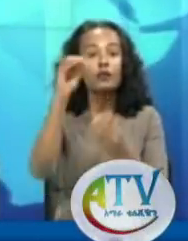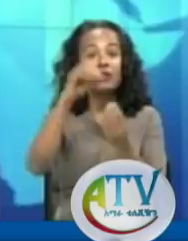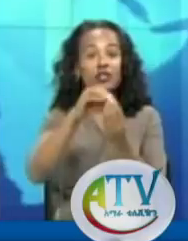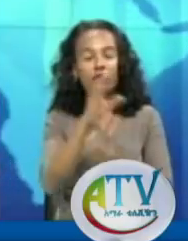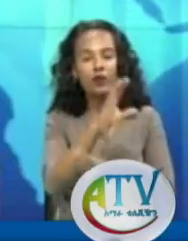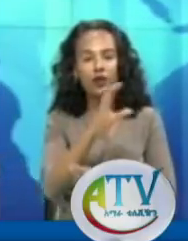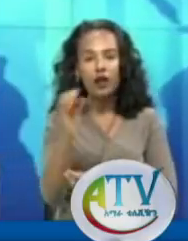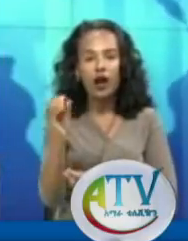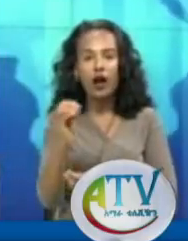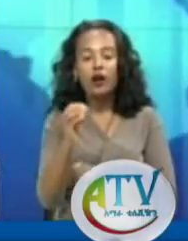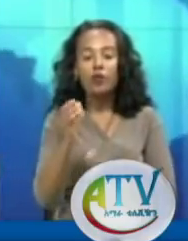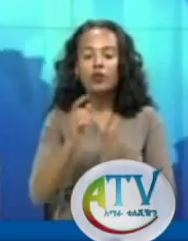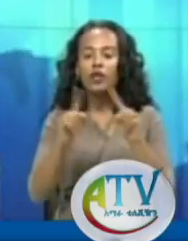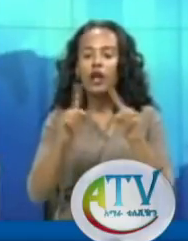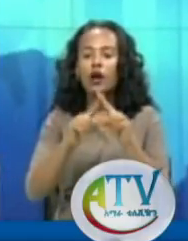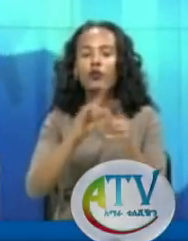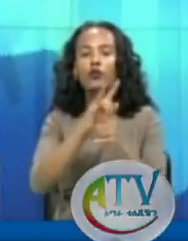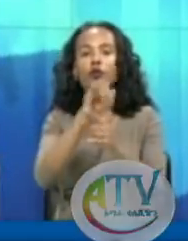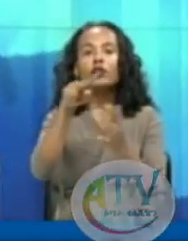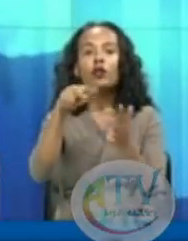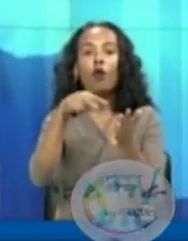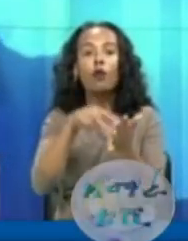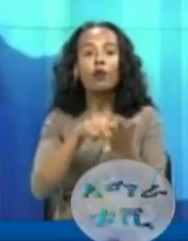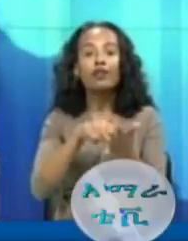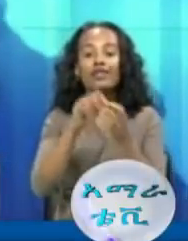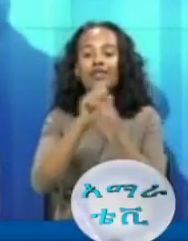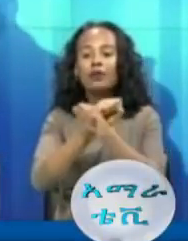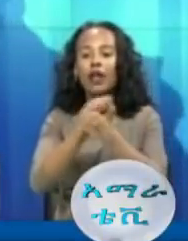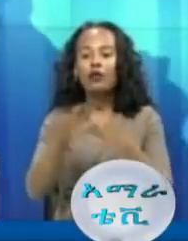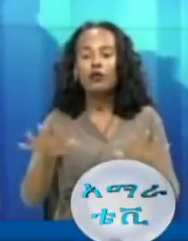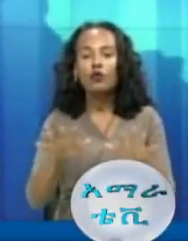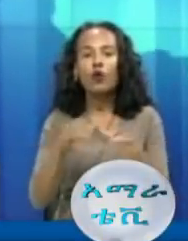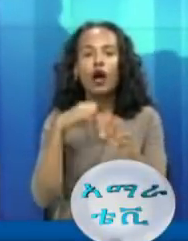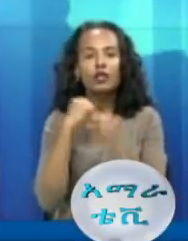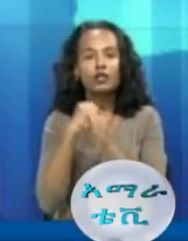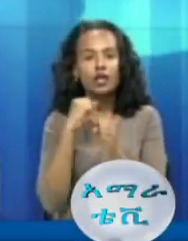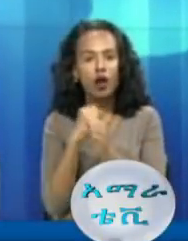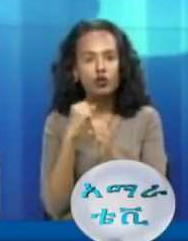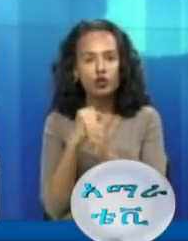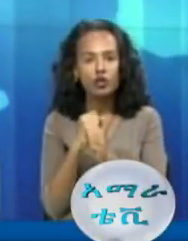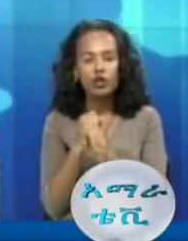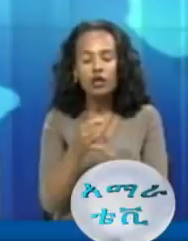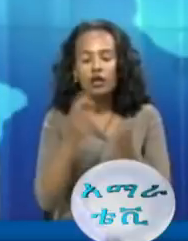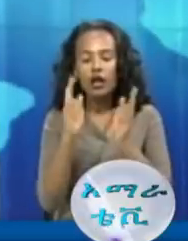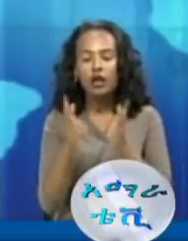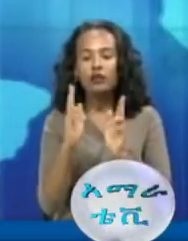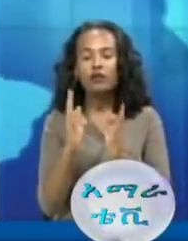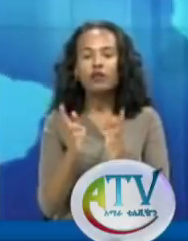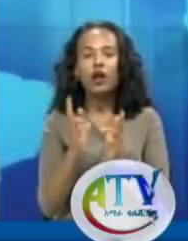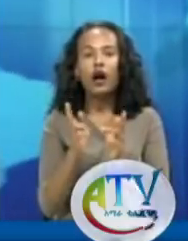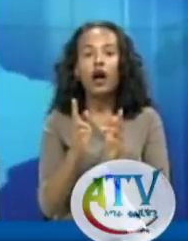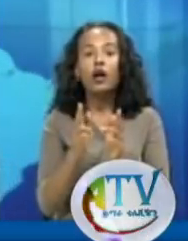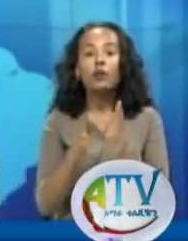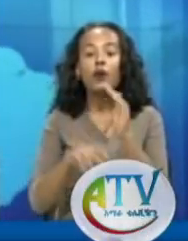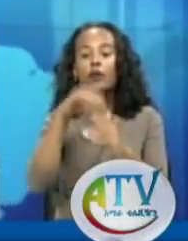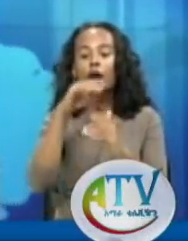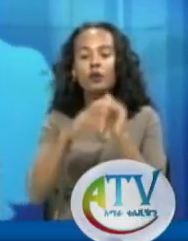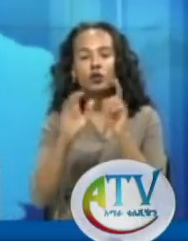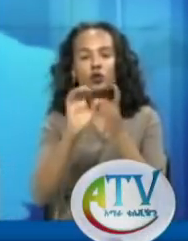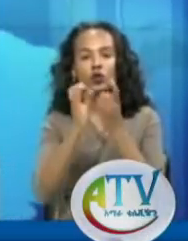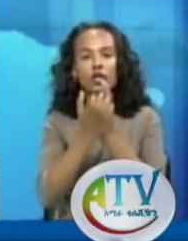መጨመርና በተለያዩ ተቋማት የተበታተኑ አሰራሮችን ለቅልጥፍና በሚያመች